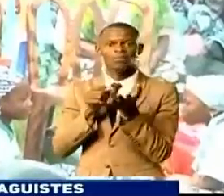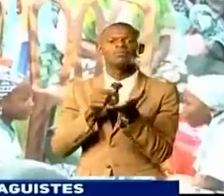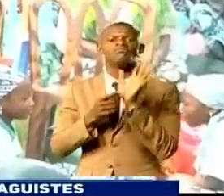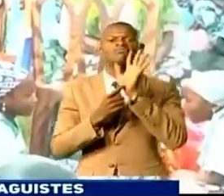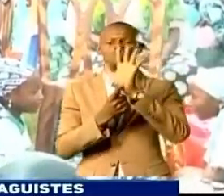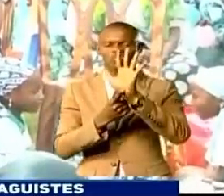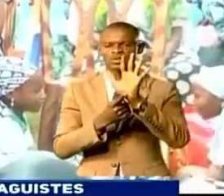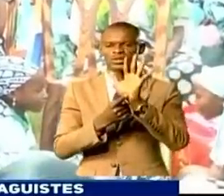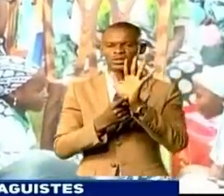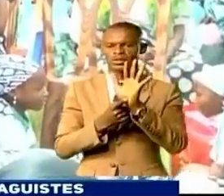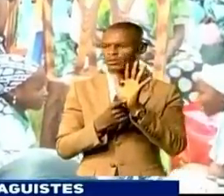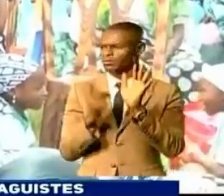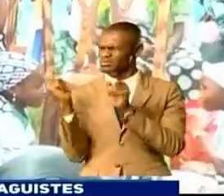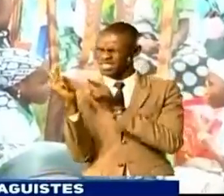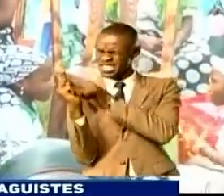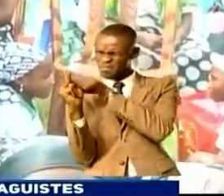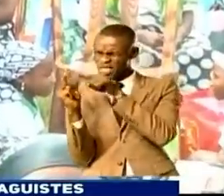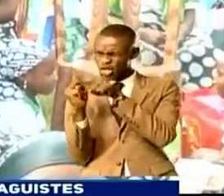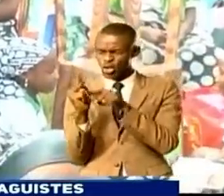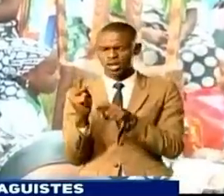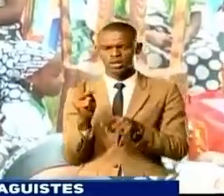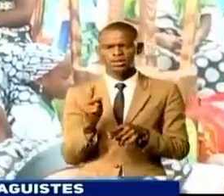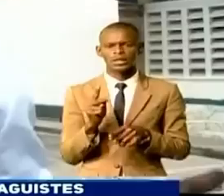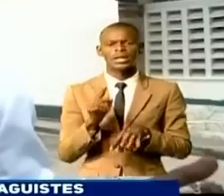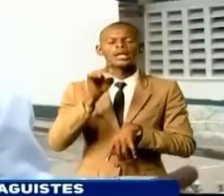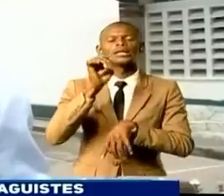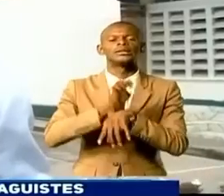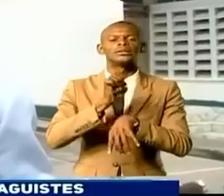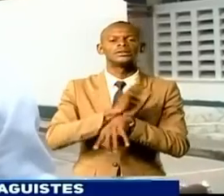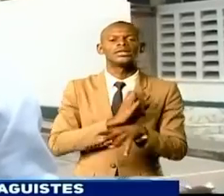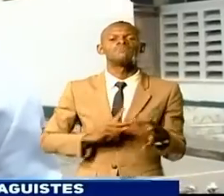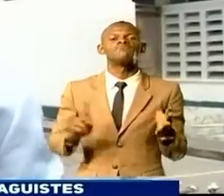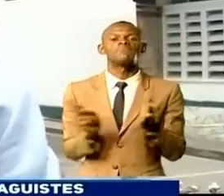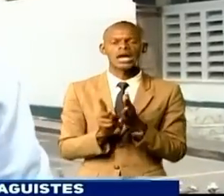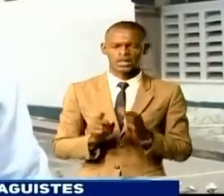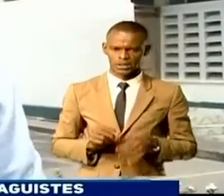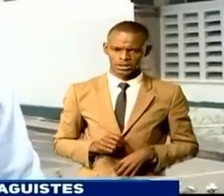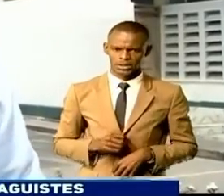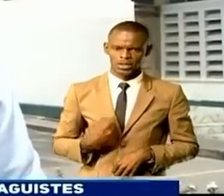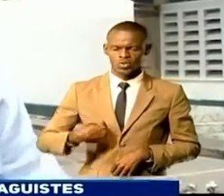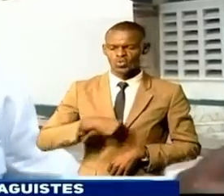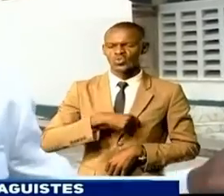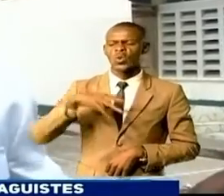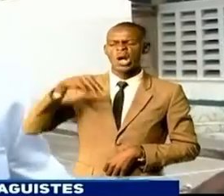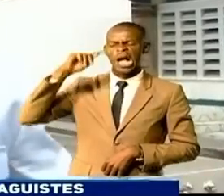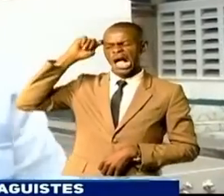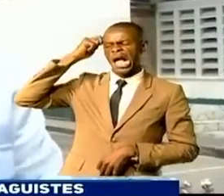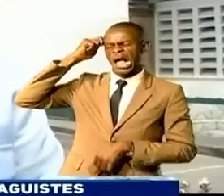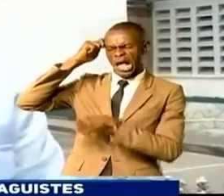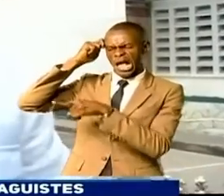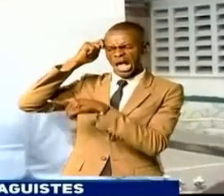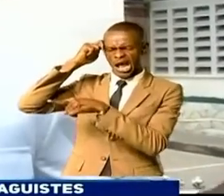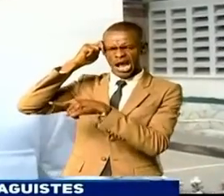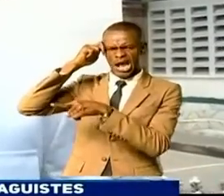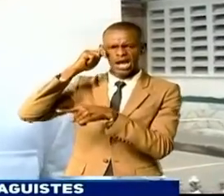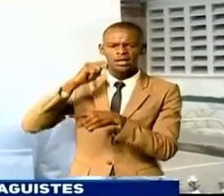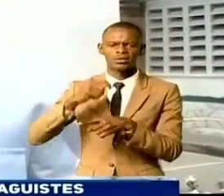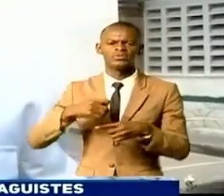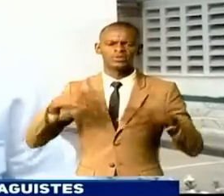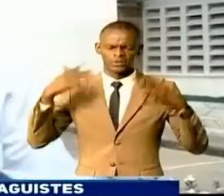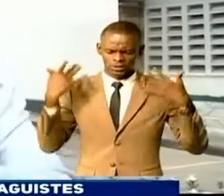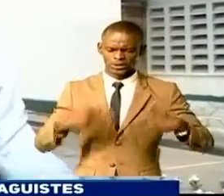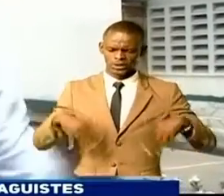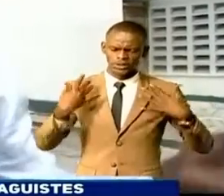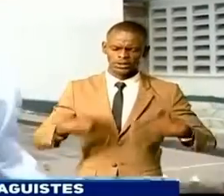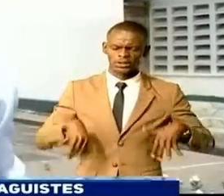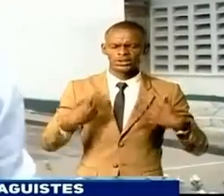dépositaires de la vérité. Donc, coup de chapeau à tous les Kimbanguistes pour leur découverte et Eureka, nous avons trouvé.